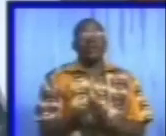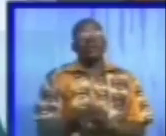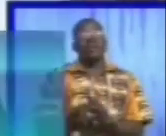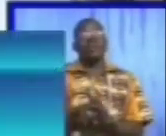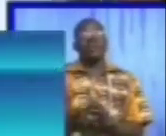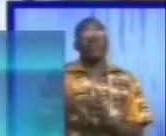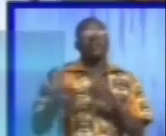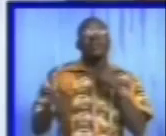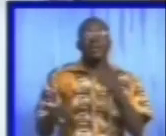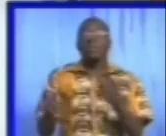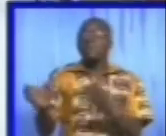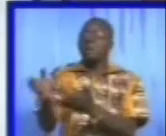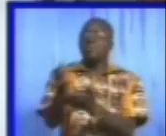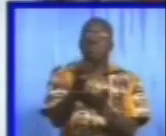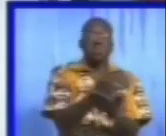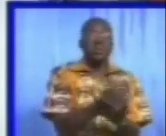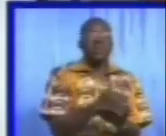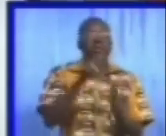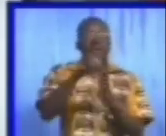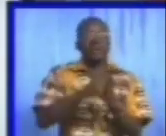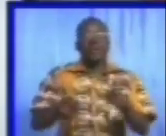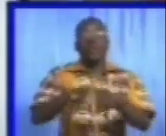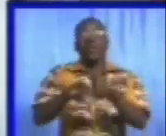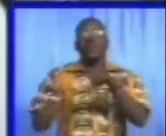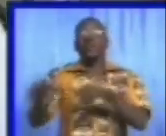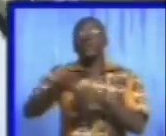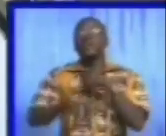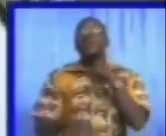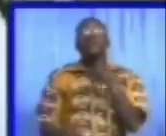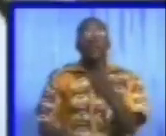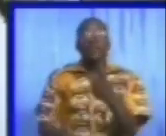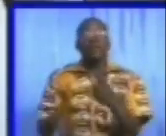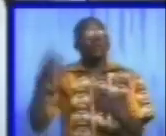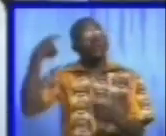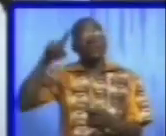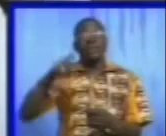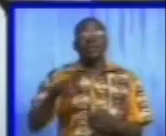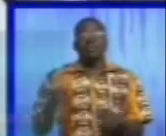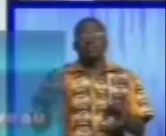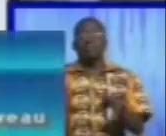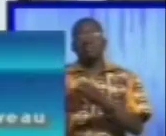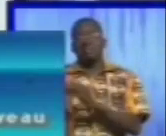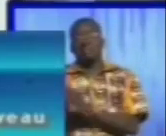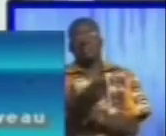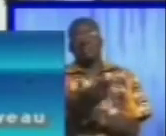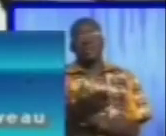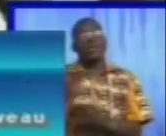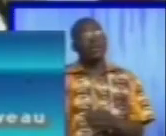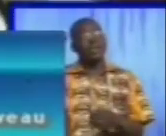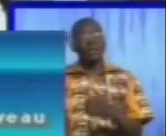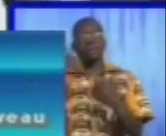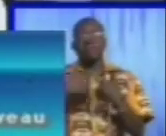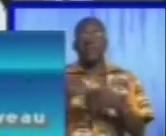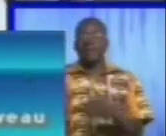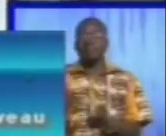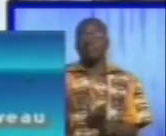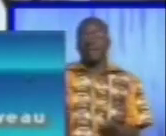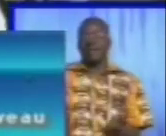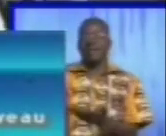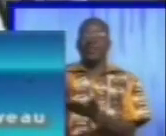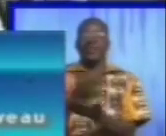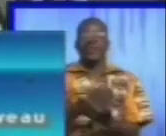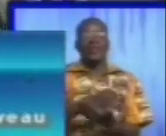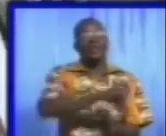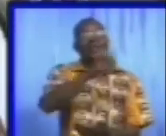numéro 2 pour cette grande mobilisation. Et comme vous l'avez vu depuis ce matin, au niveau de l'arrondissement 9, il y a ici une grande mobilisation. Et je suis